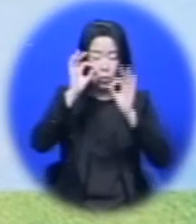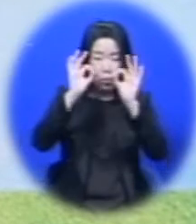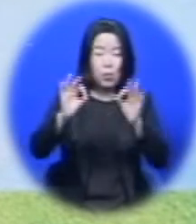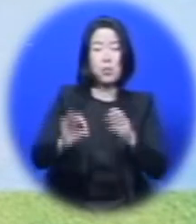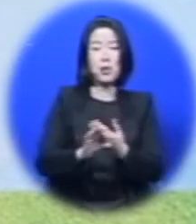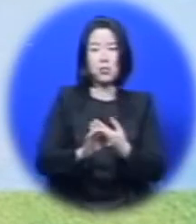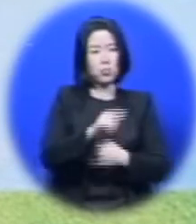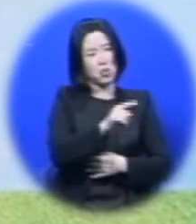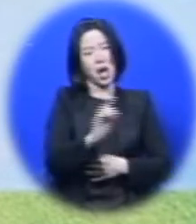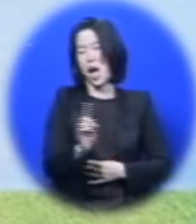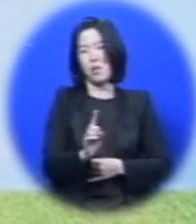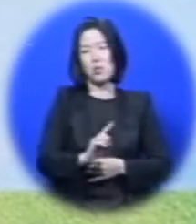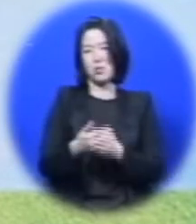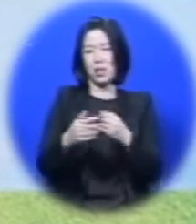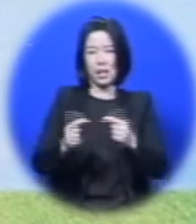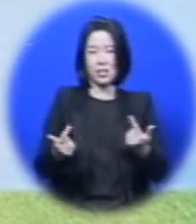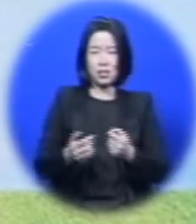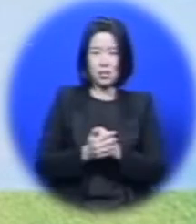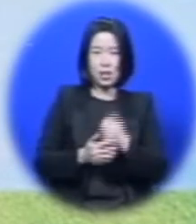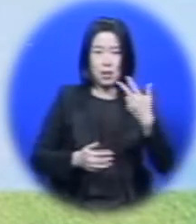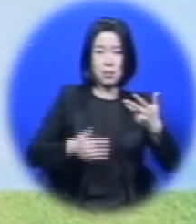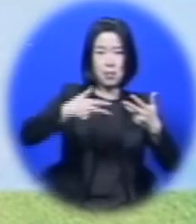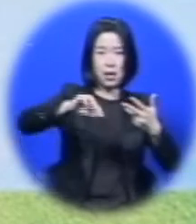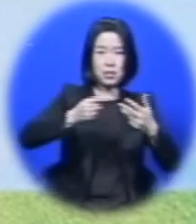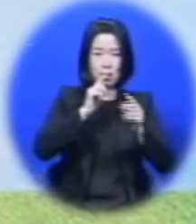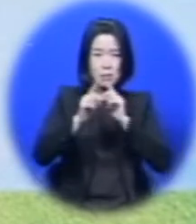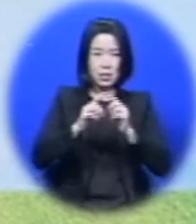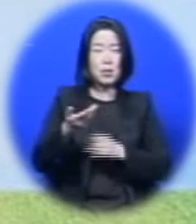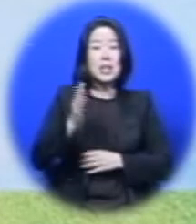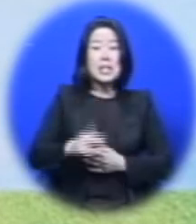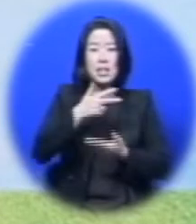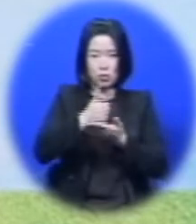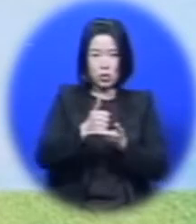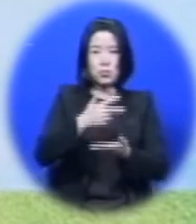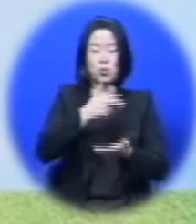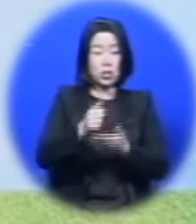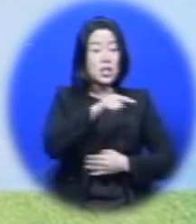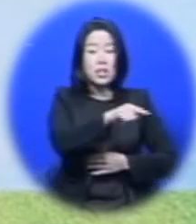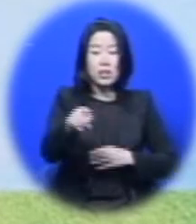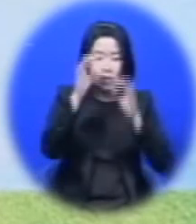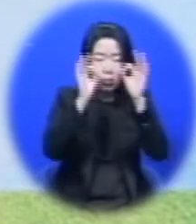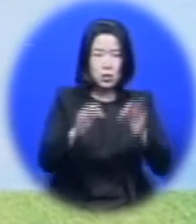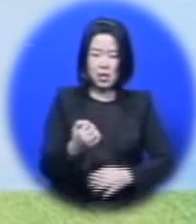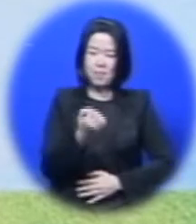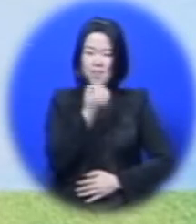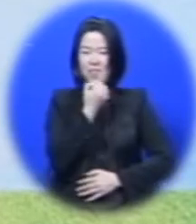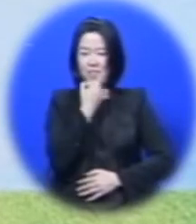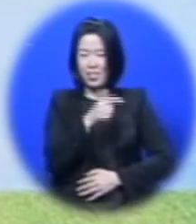아무것도 아니니까. 8절 말씀에 그러나 주님께서 그들을 보시고